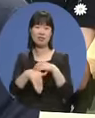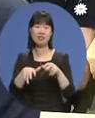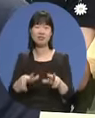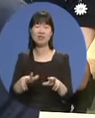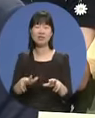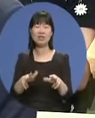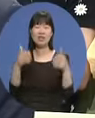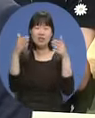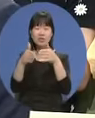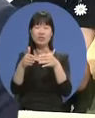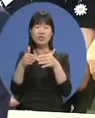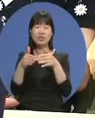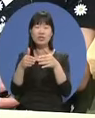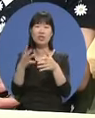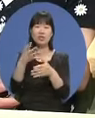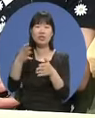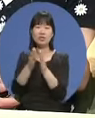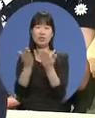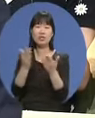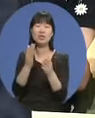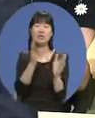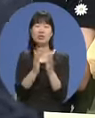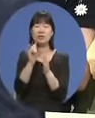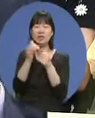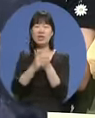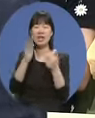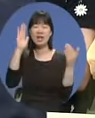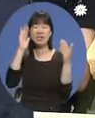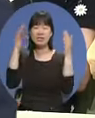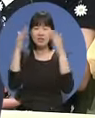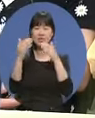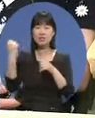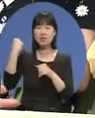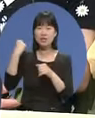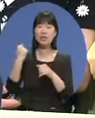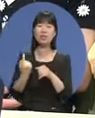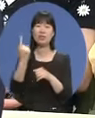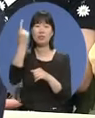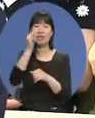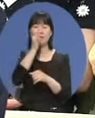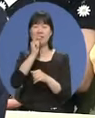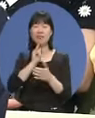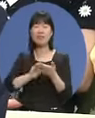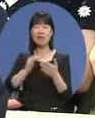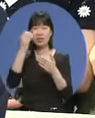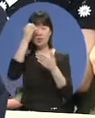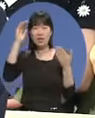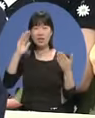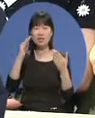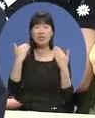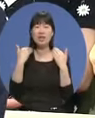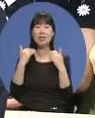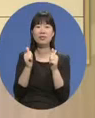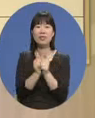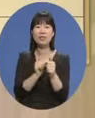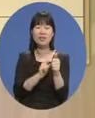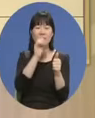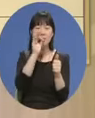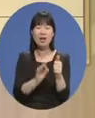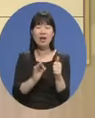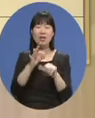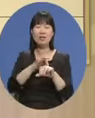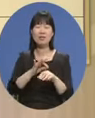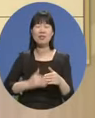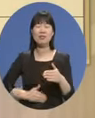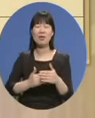이제 집중력 노트를 마련함으로써 학생들 집중력이 굉장히 많이 올라갔었습니다. 고등학교 남학생들 같은 경우에 고기 배 터지게